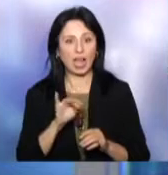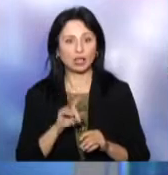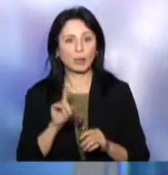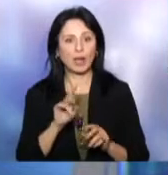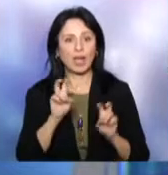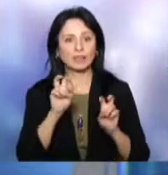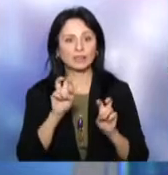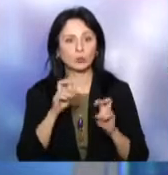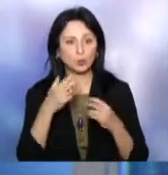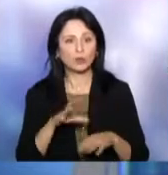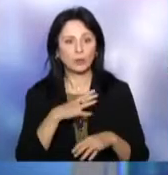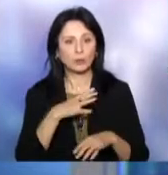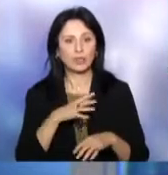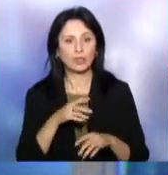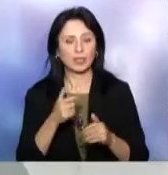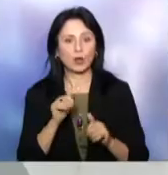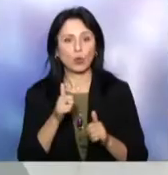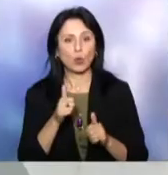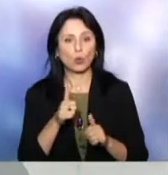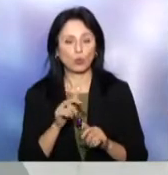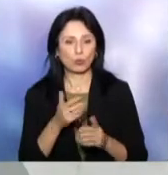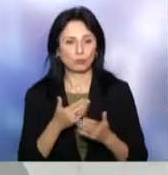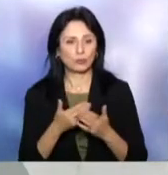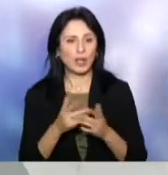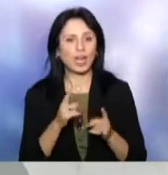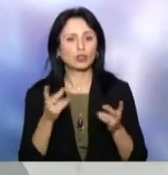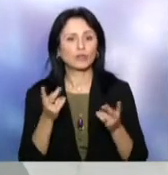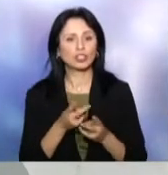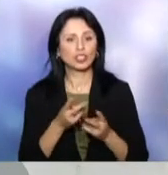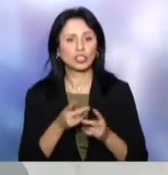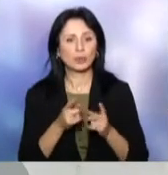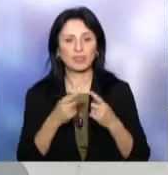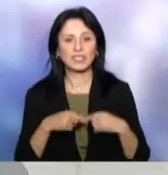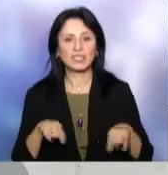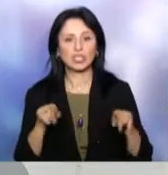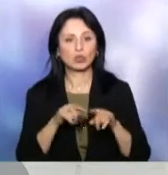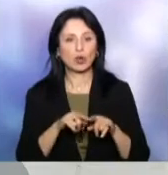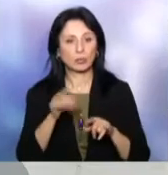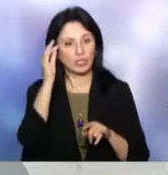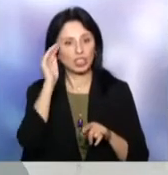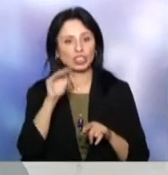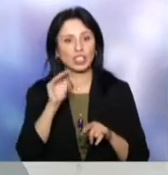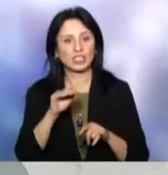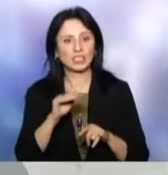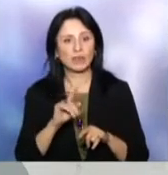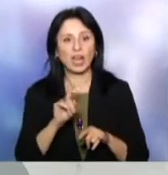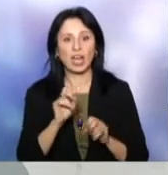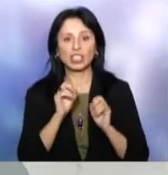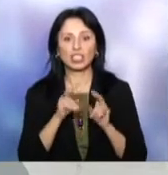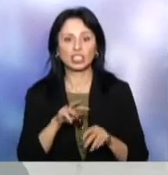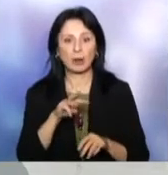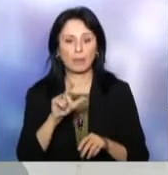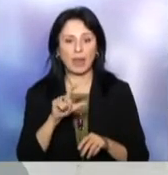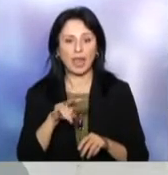დევიზით ჩაიარა ევრომელანომამ და რატომ გვჭირდება ხოლმე საზოგადოებისათვის იმის შეხსენება, რა საშიშია